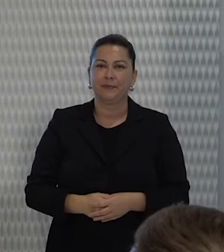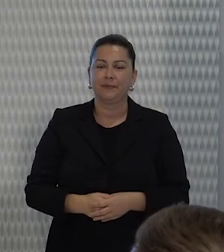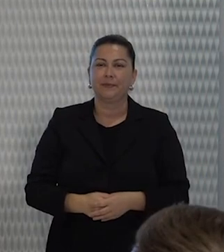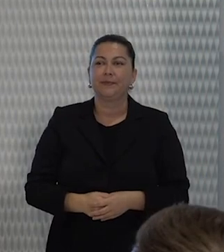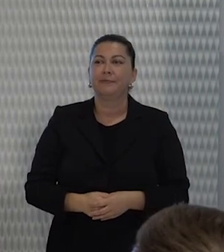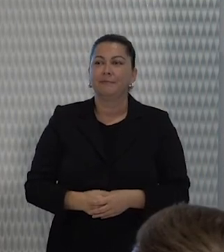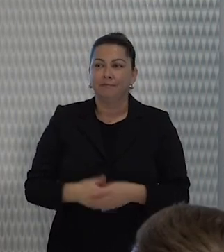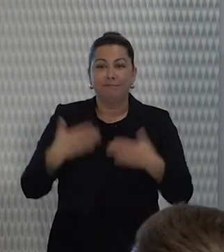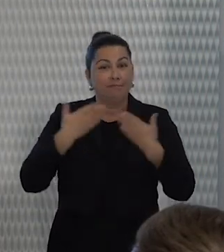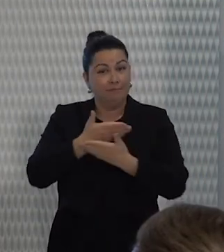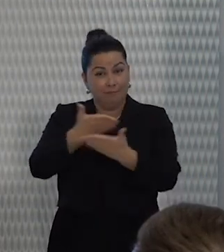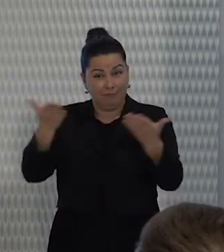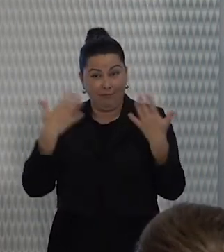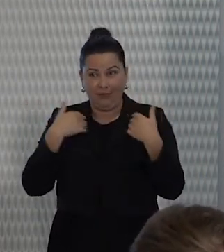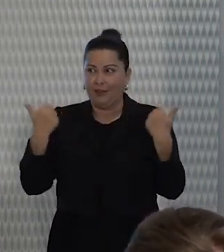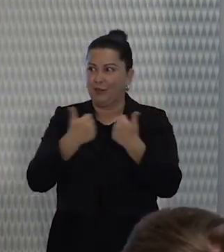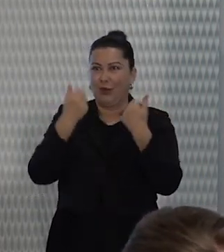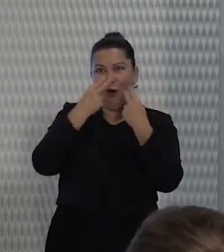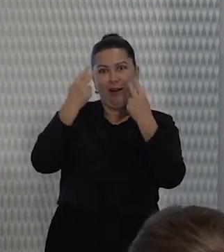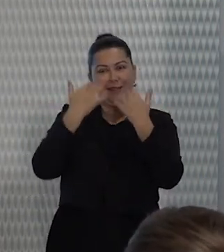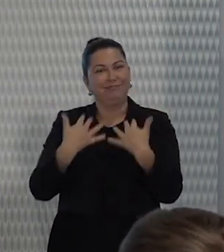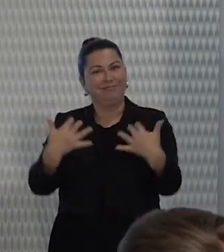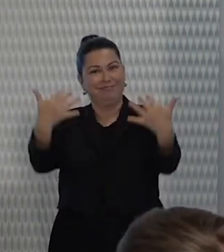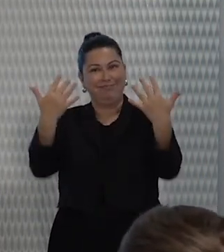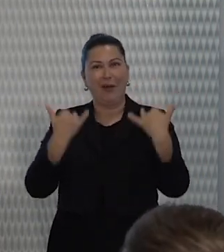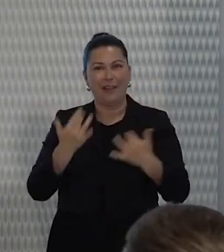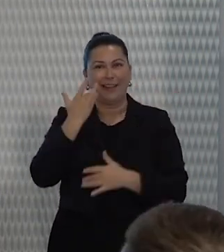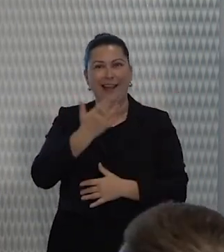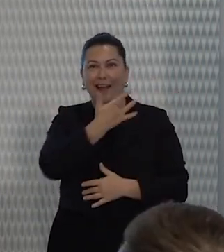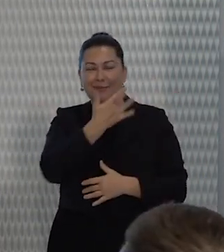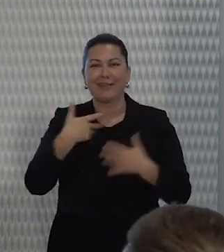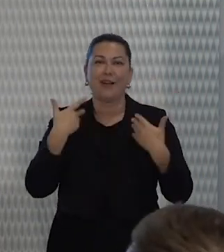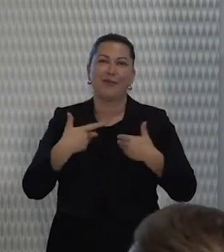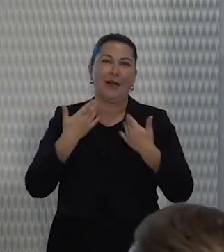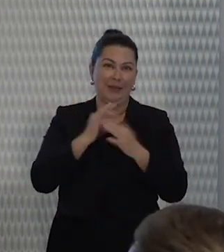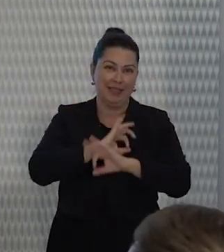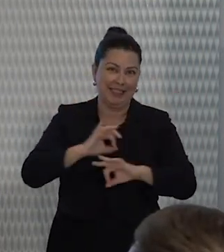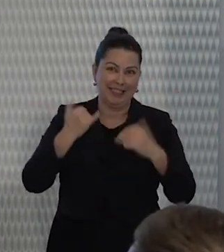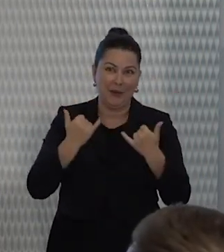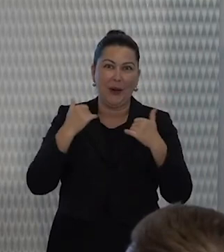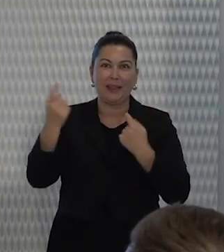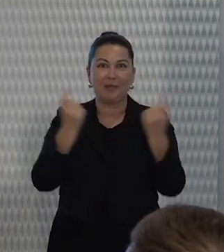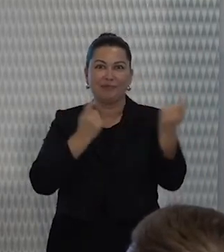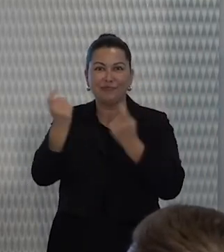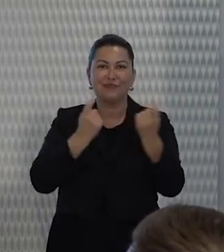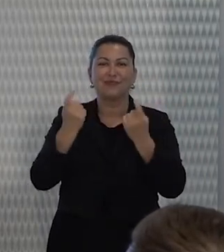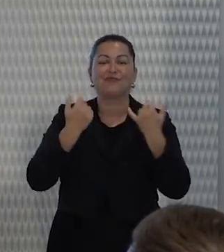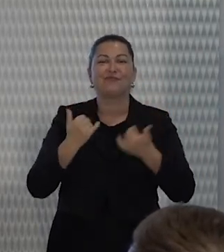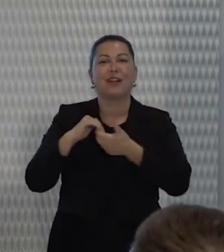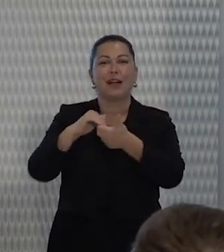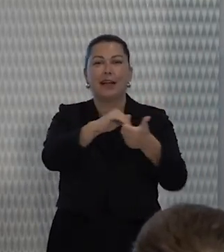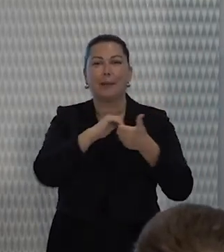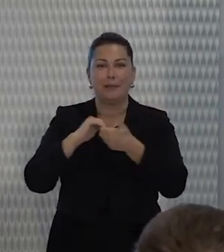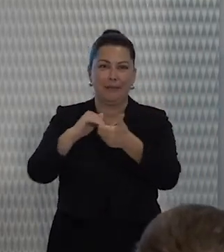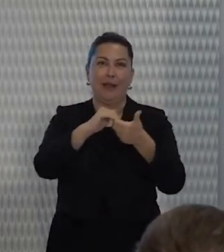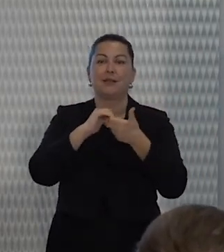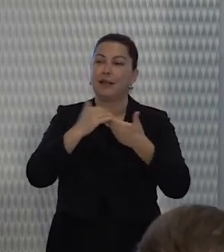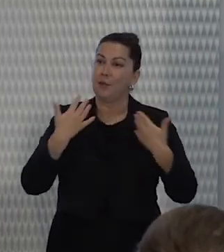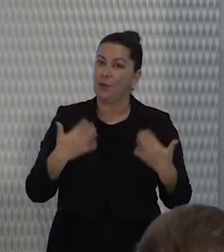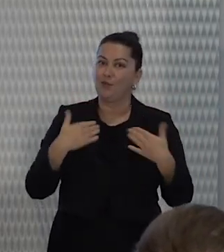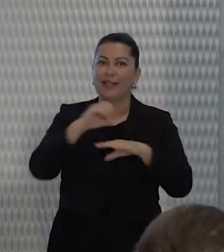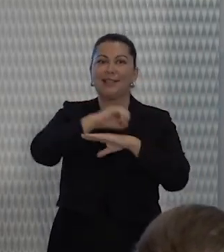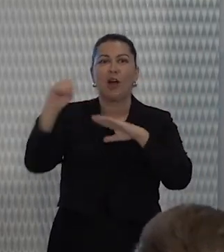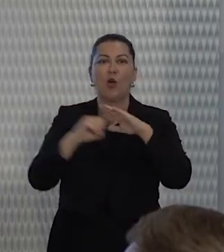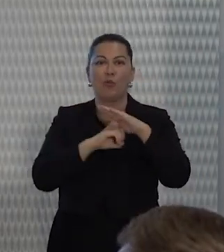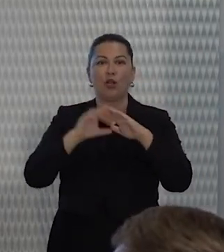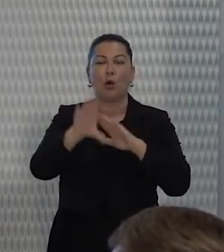Sie sehen toll aus, meine Damen und Herren, an diesem Nachmittag. Und ich freue mich, dass Sie hier sind und dass wir gemeinsam diesen Meilenstein im Zero